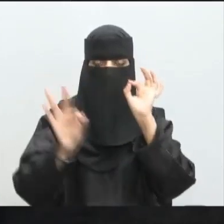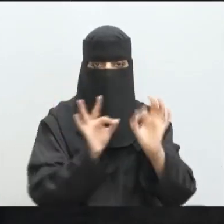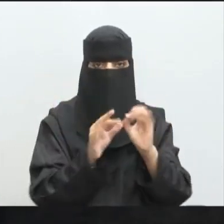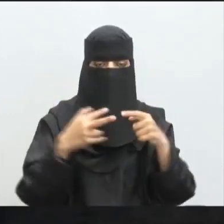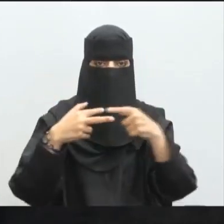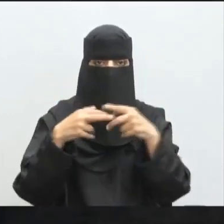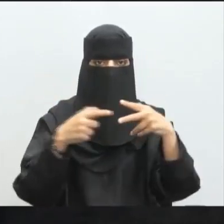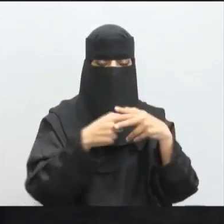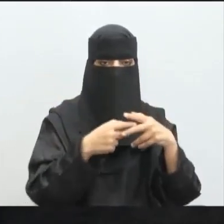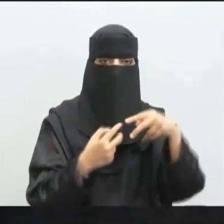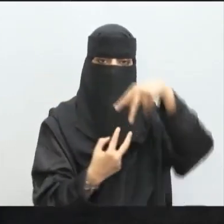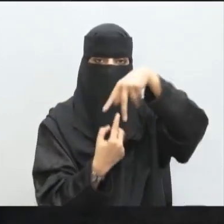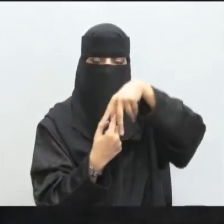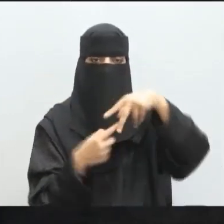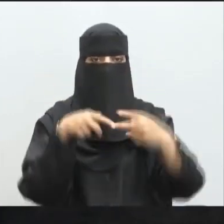اتجاهات